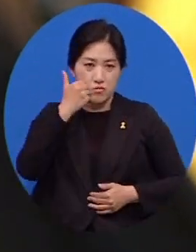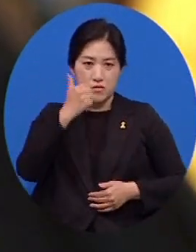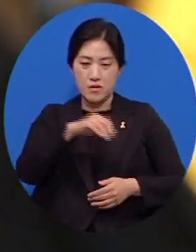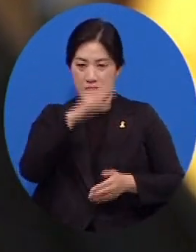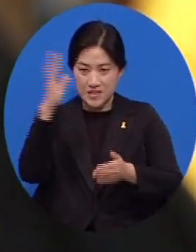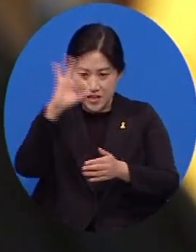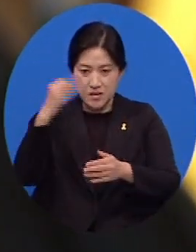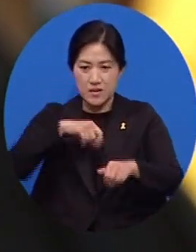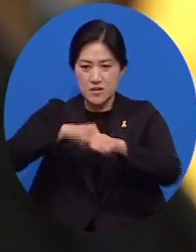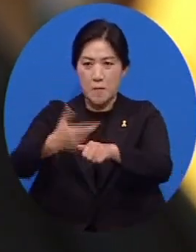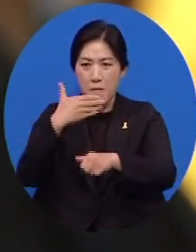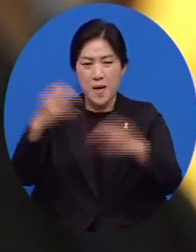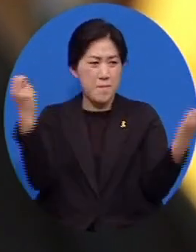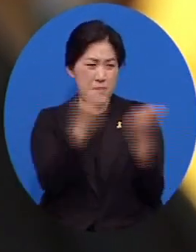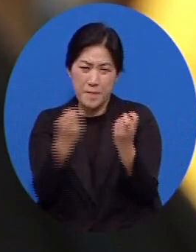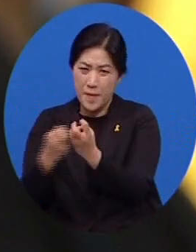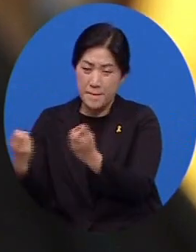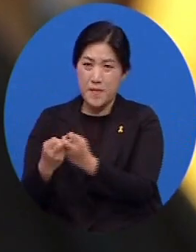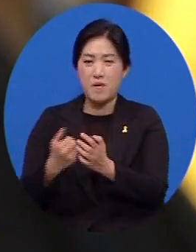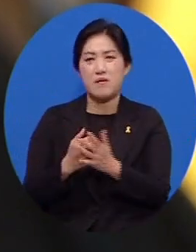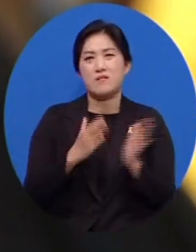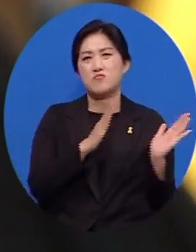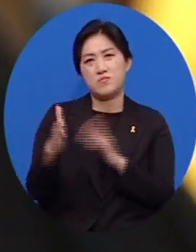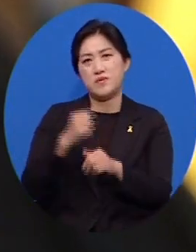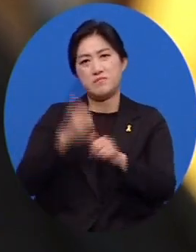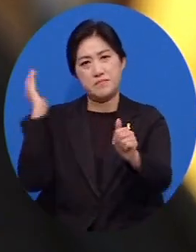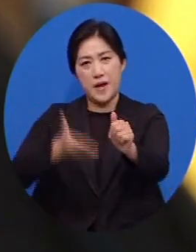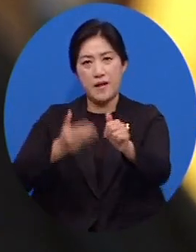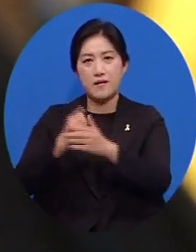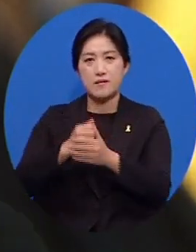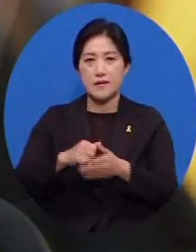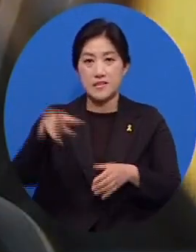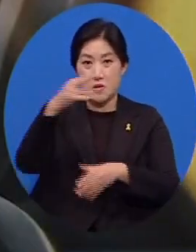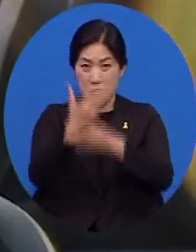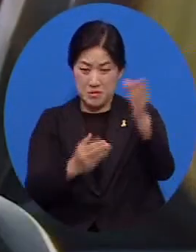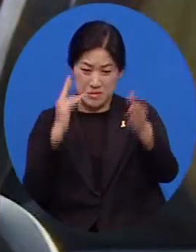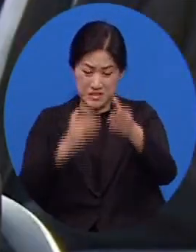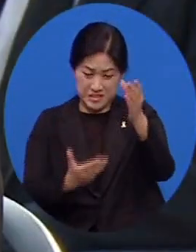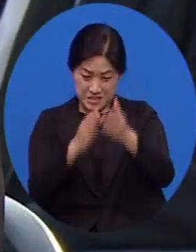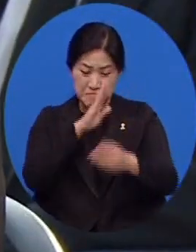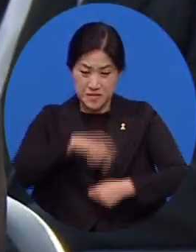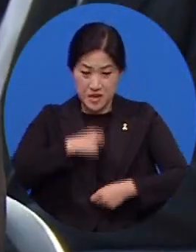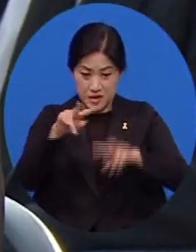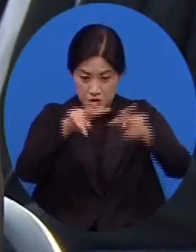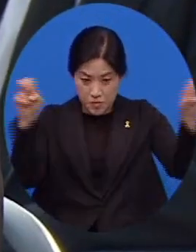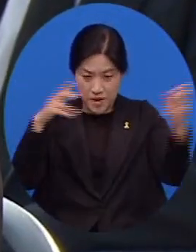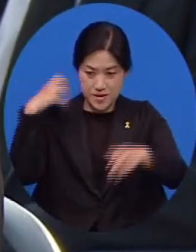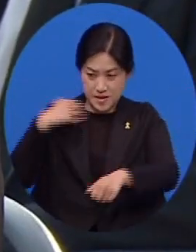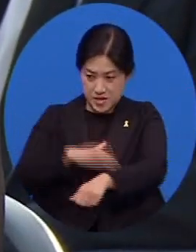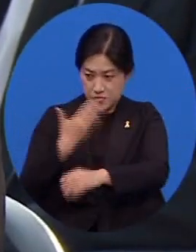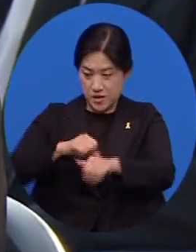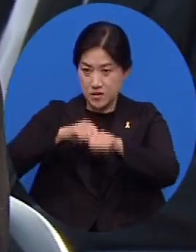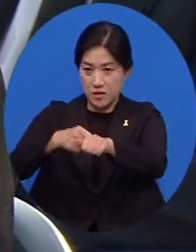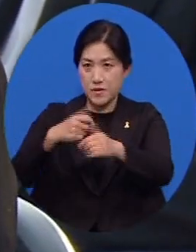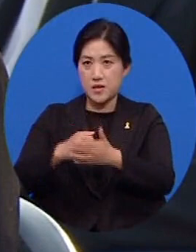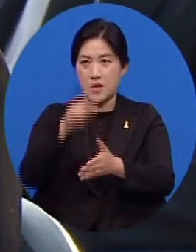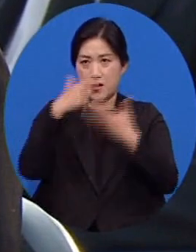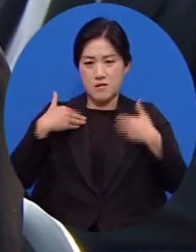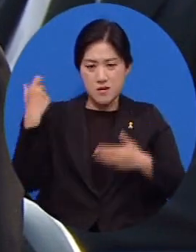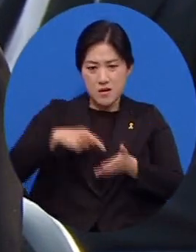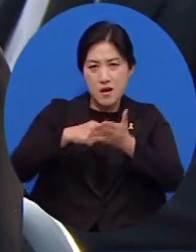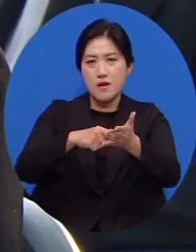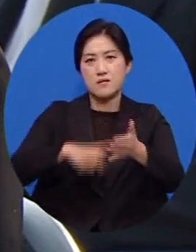있도록 모든 수단을 강구해 주십시오. 세월호 참사 진상규명과 책임자 처벌에 대한 정부의 강한